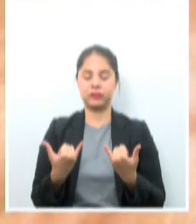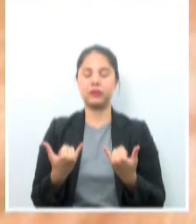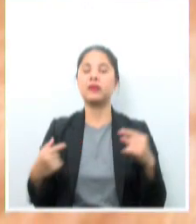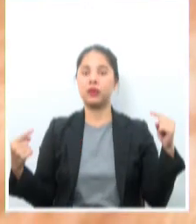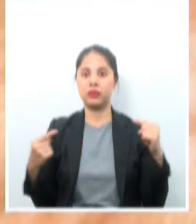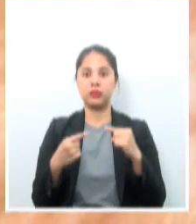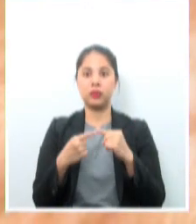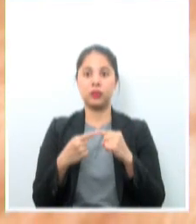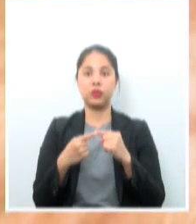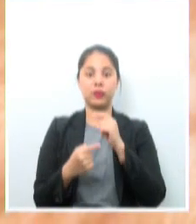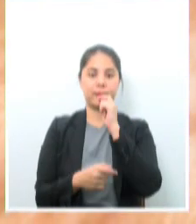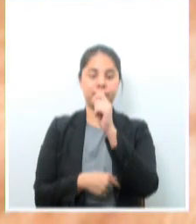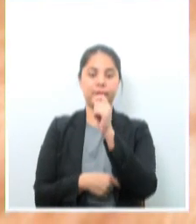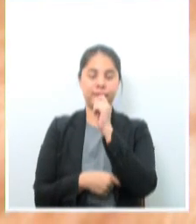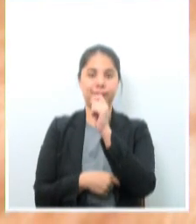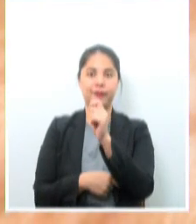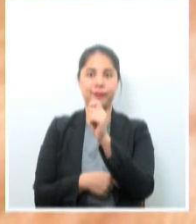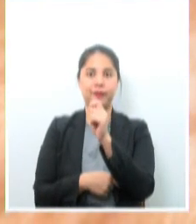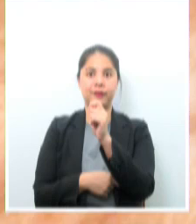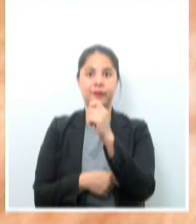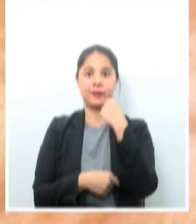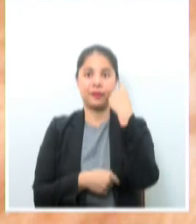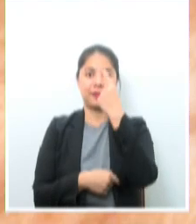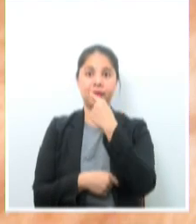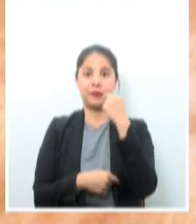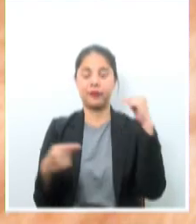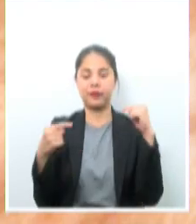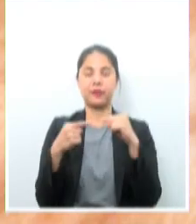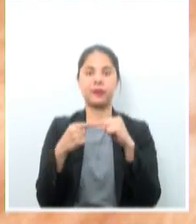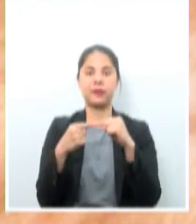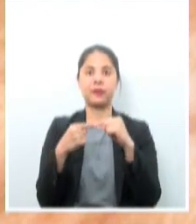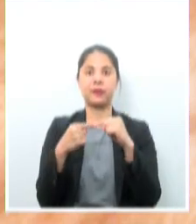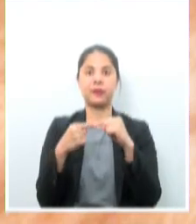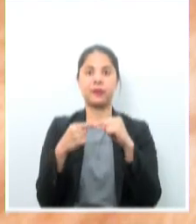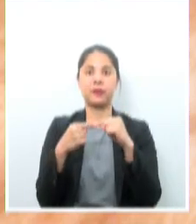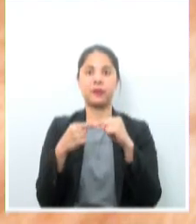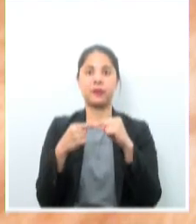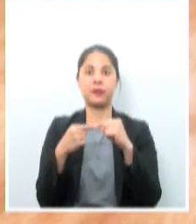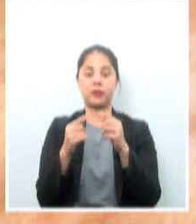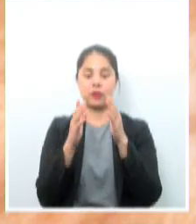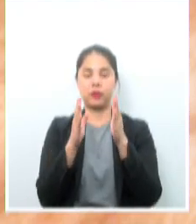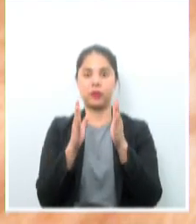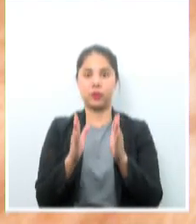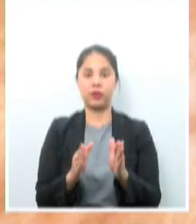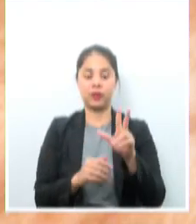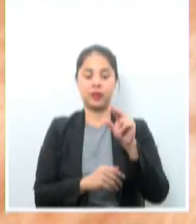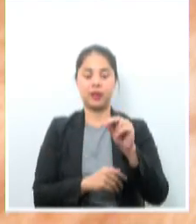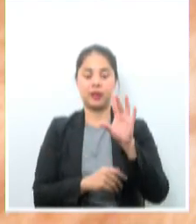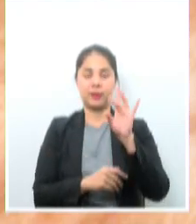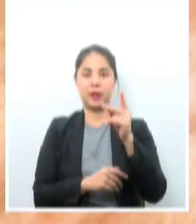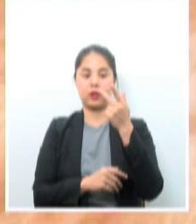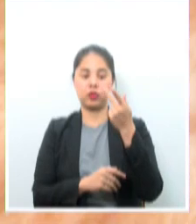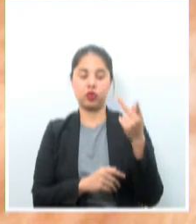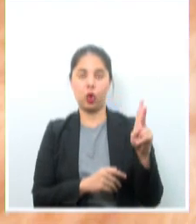ที่ได้มีการสอบสัมภาษณ์นะคะผู้ที่สอบผ่านในส่วนของ38คอวงเล็บ2ด้วยนะคะ